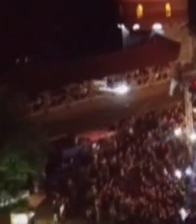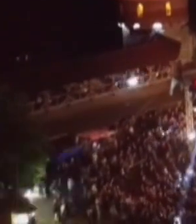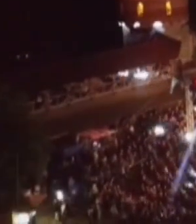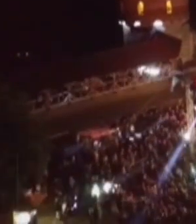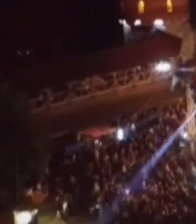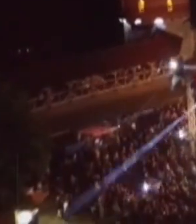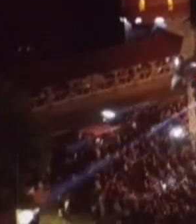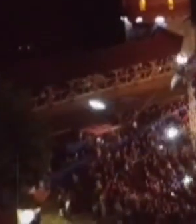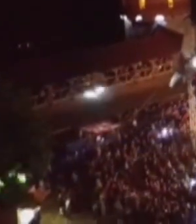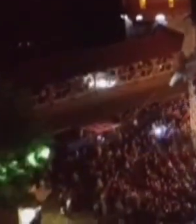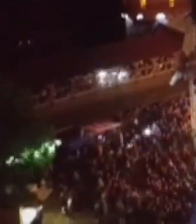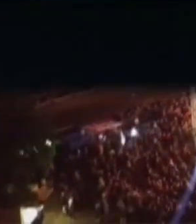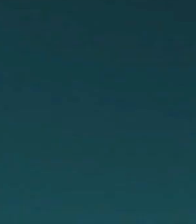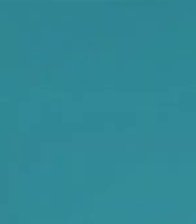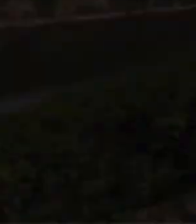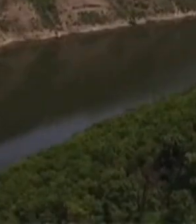Музика